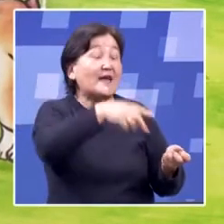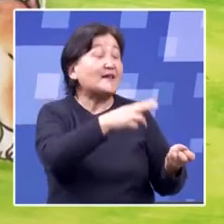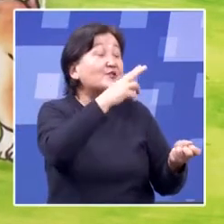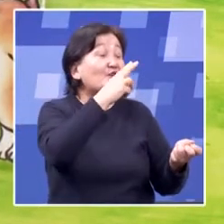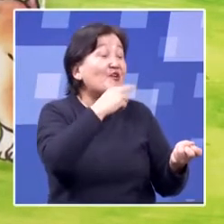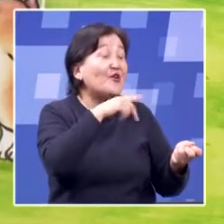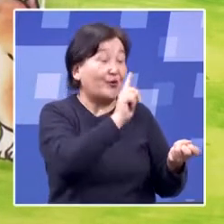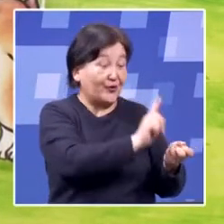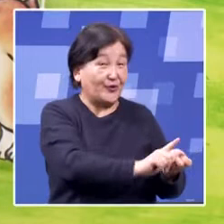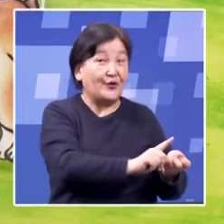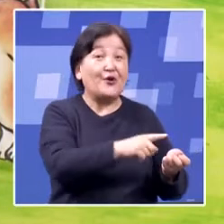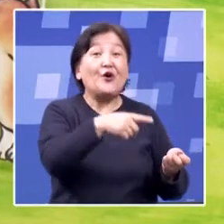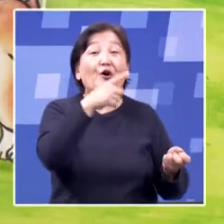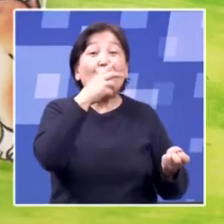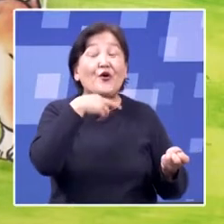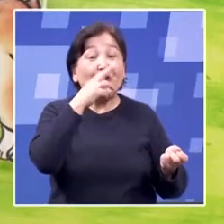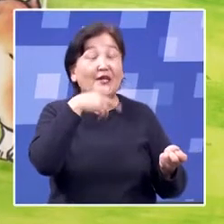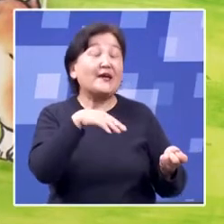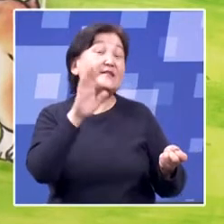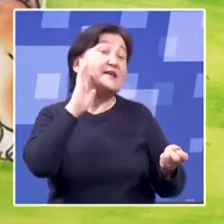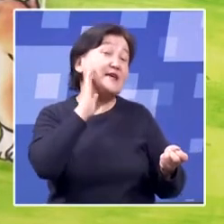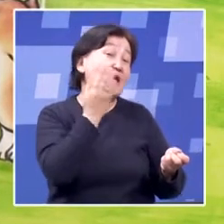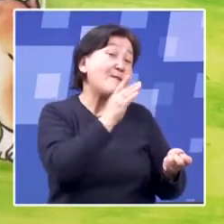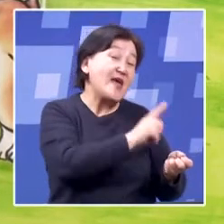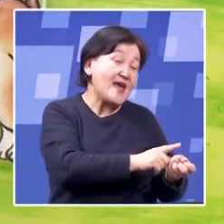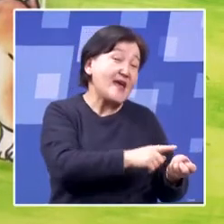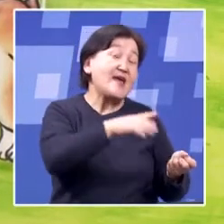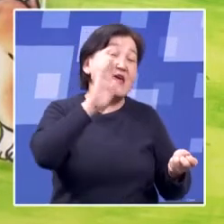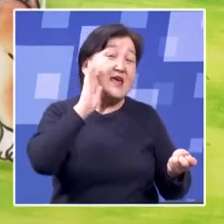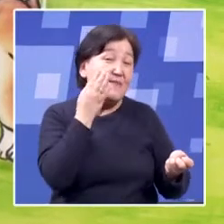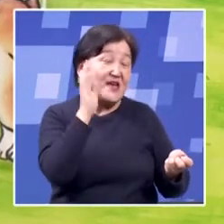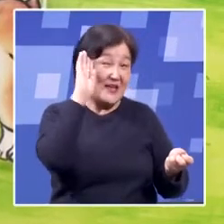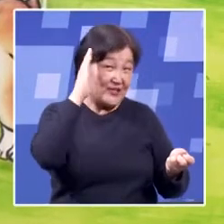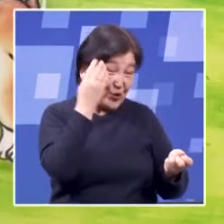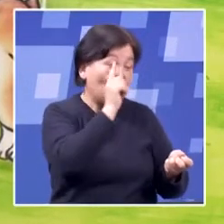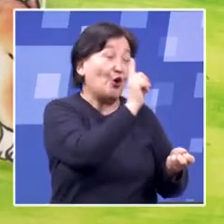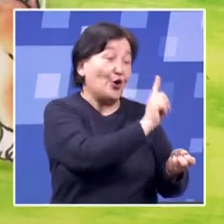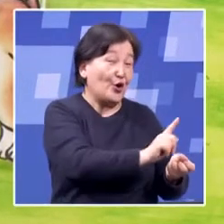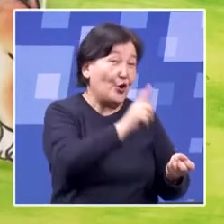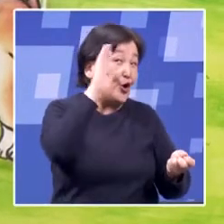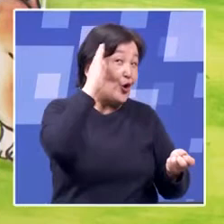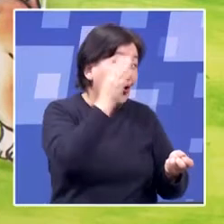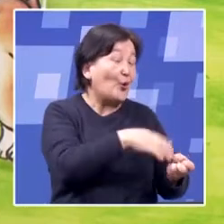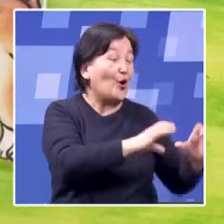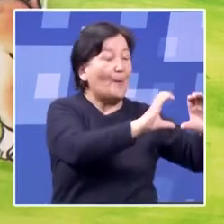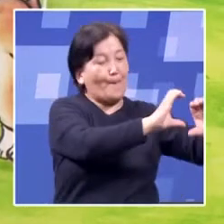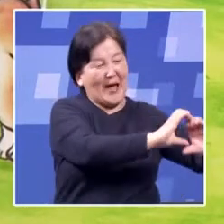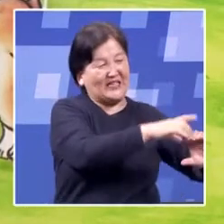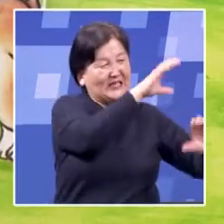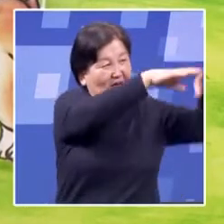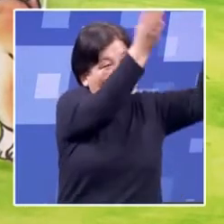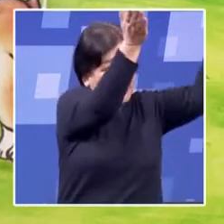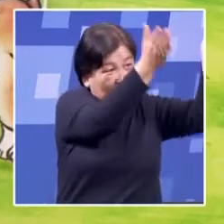муур барьлаа. Нохой ач охноос ач охин эмээгээс эмгэн